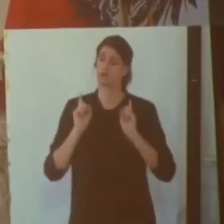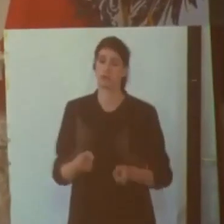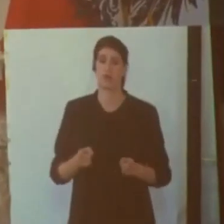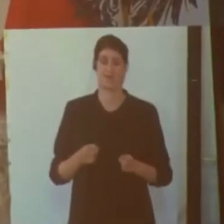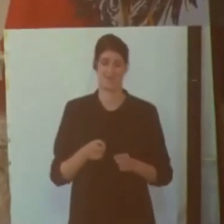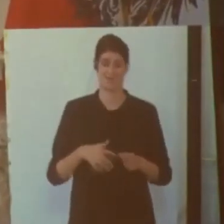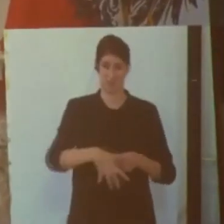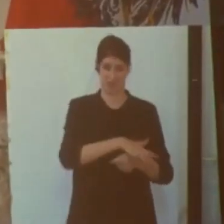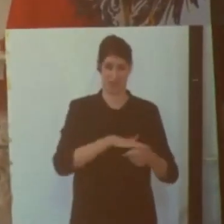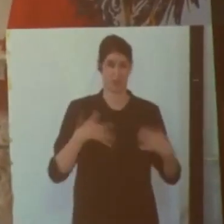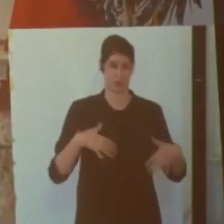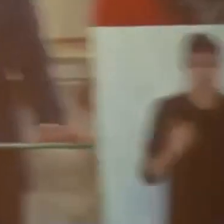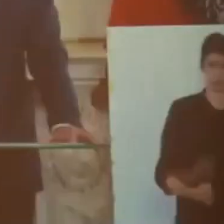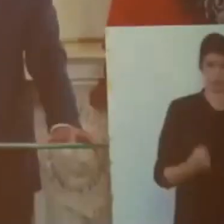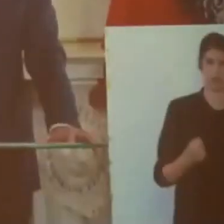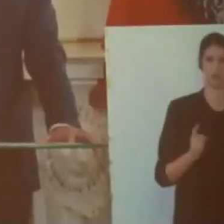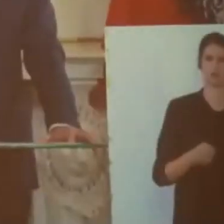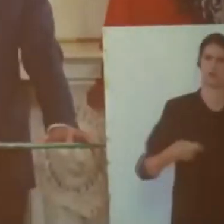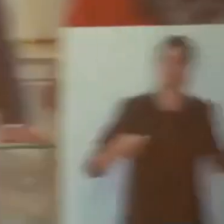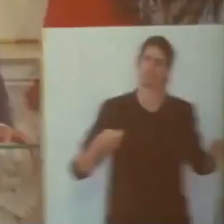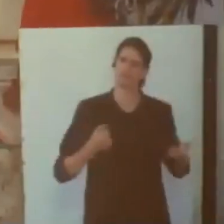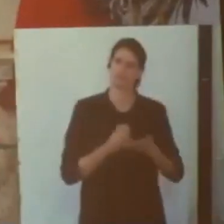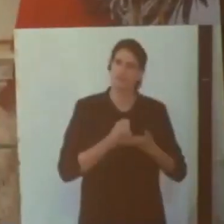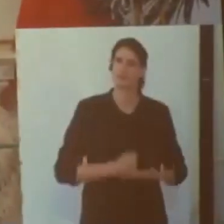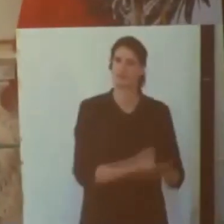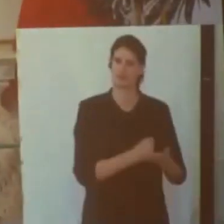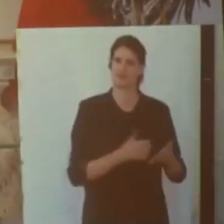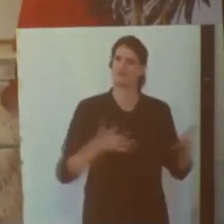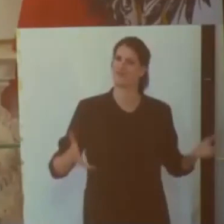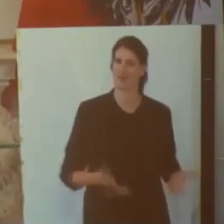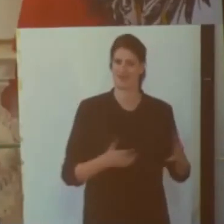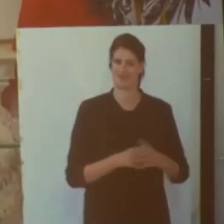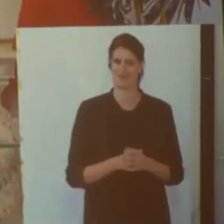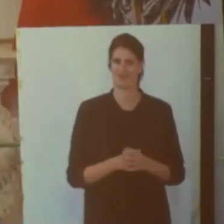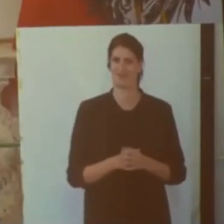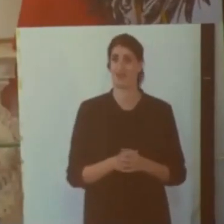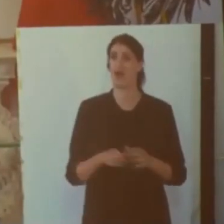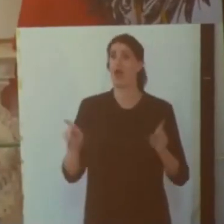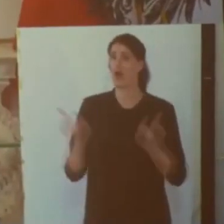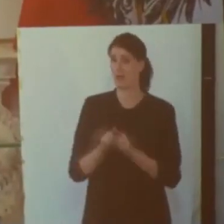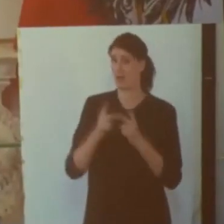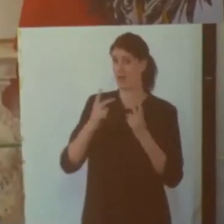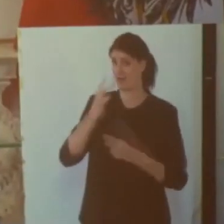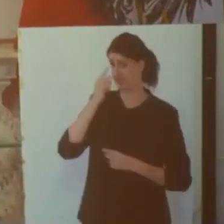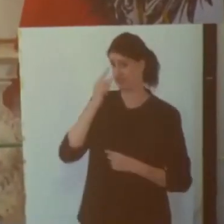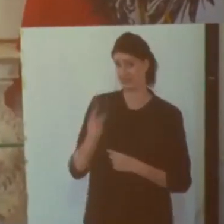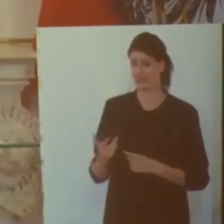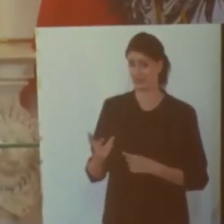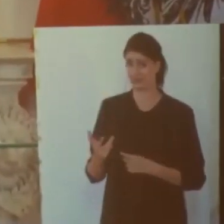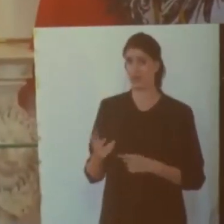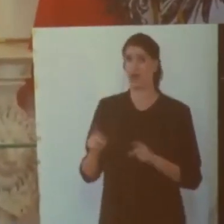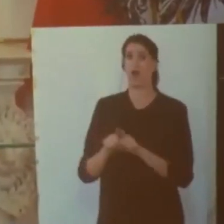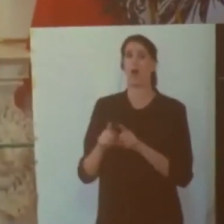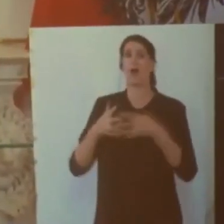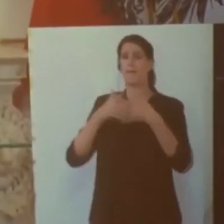in dieser schwierigen Zeit zu unterstützen. Was wir aber auch sehen müssen, ist, dass es vor allem in den USA